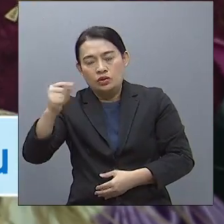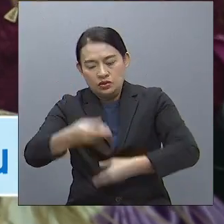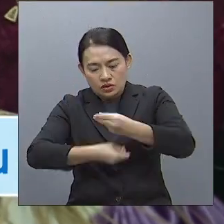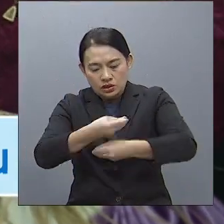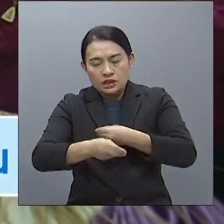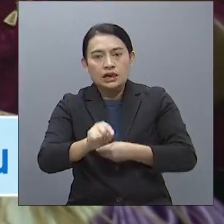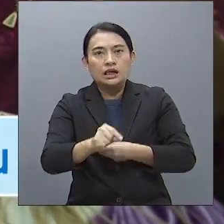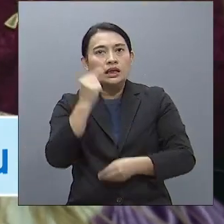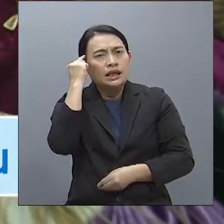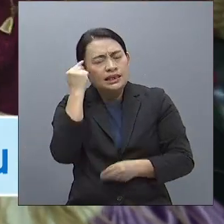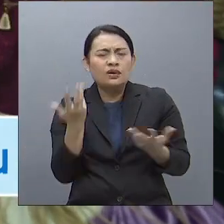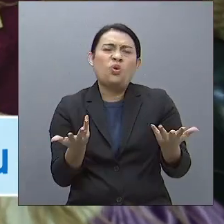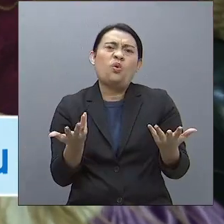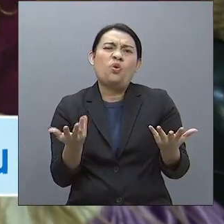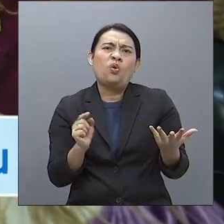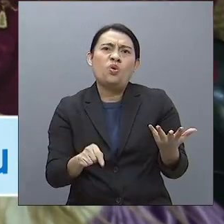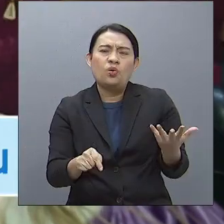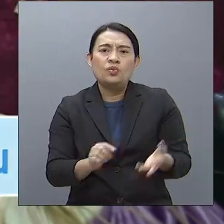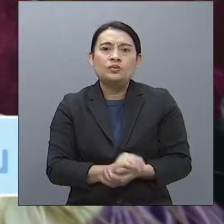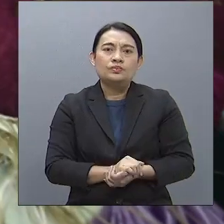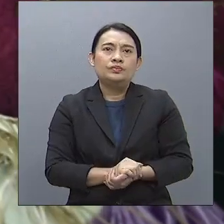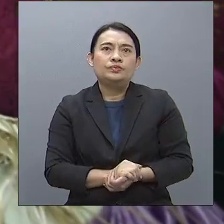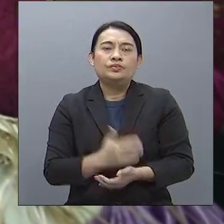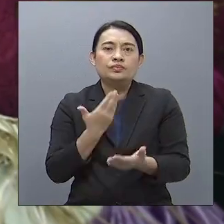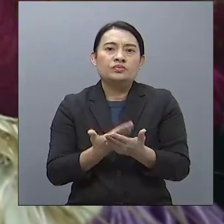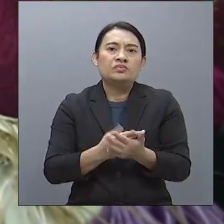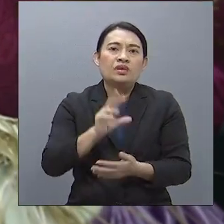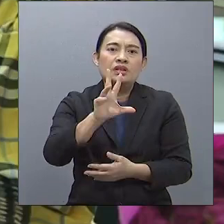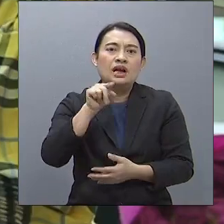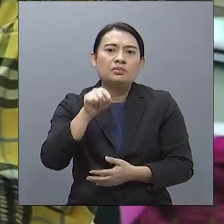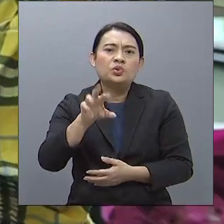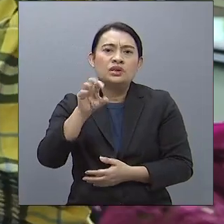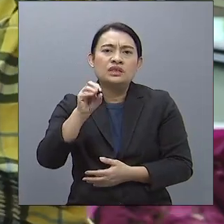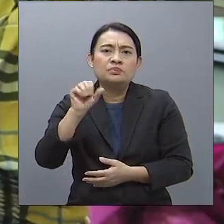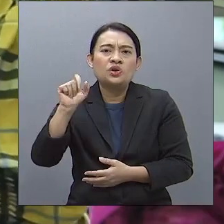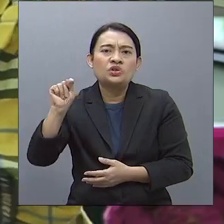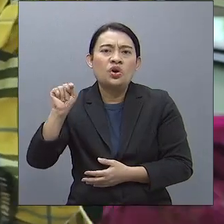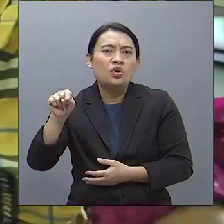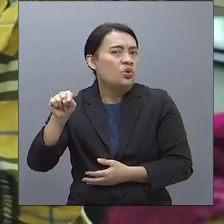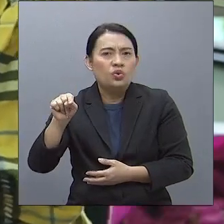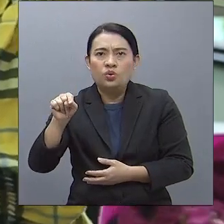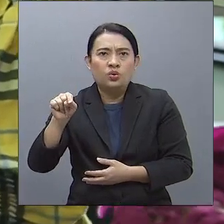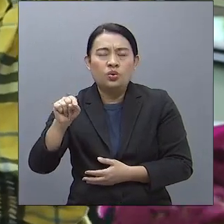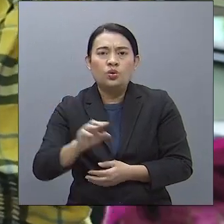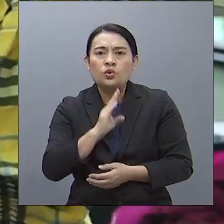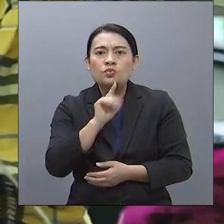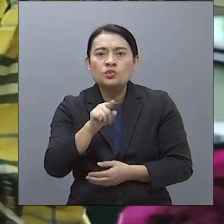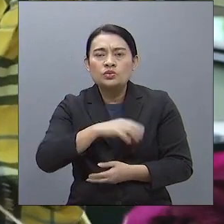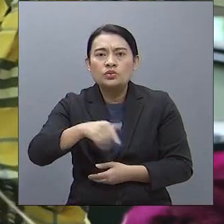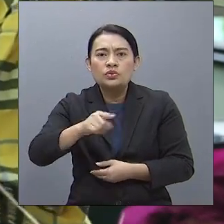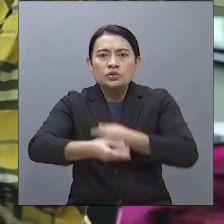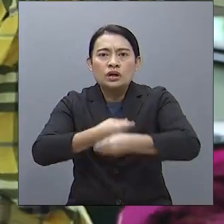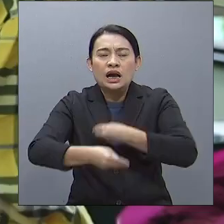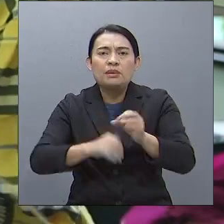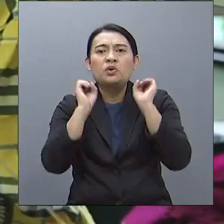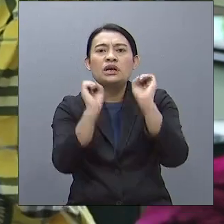โห3บาท50สตางค์ มันกว่าจะรวยหมายถึงว่ากว่าจะได้เงินน่ะ มันคือมันน้อยแล้วคือเทปกระดาษพอเอาไปจำหน่ายเนี่ยมันก็กลายเป็นขยะ